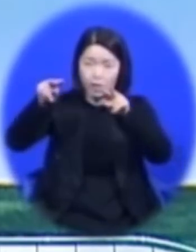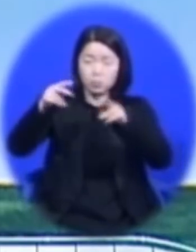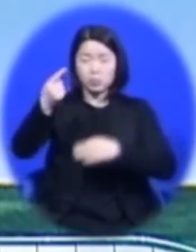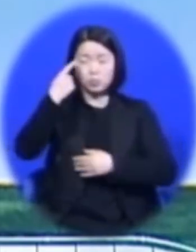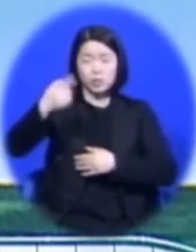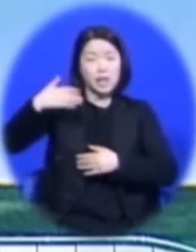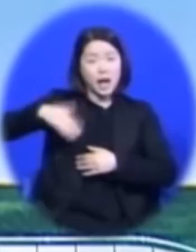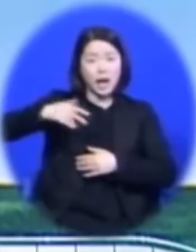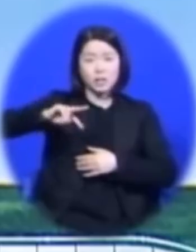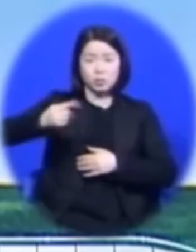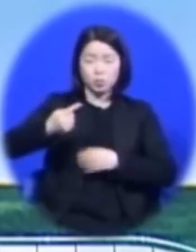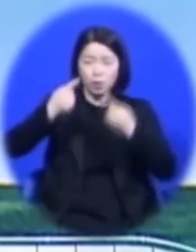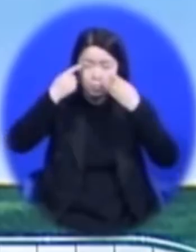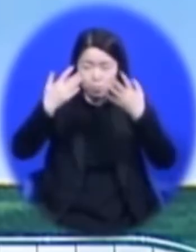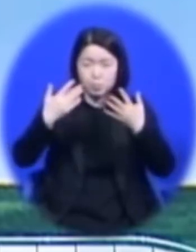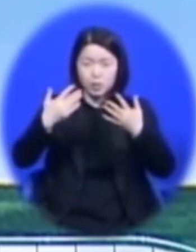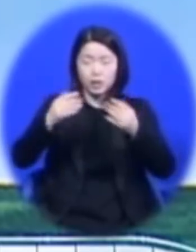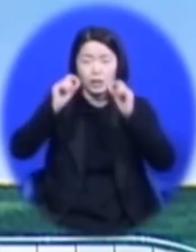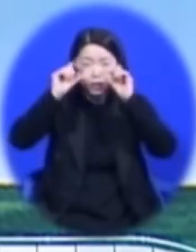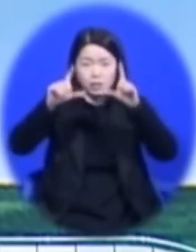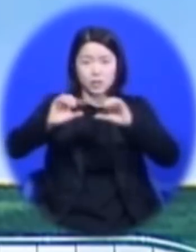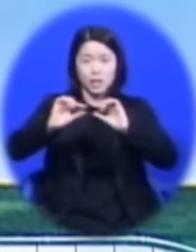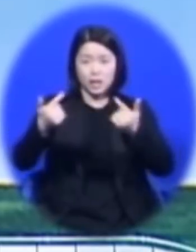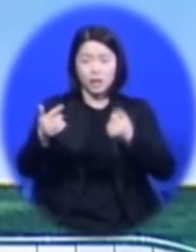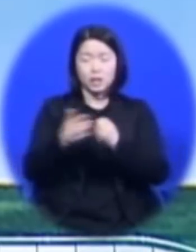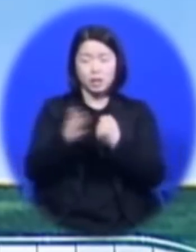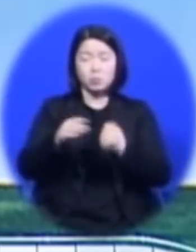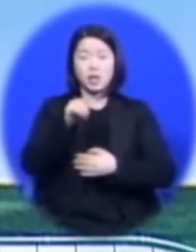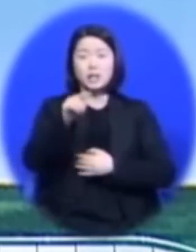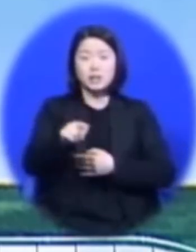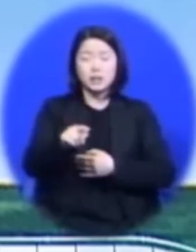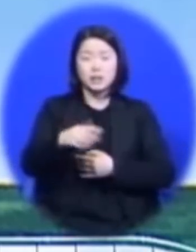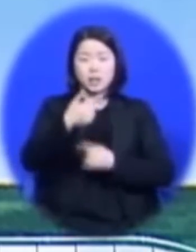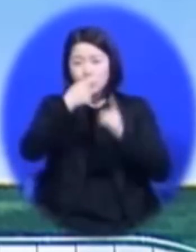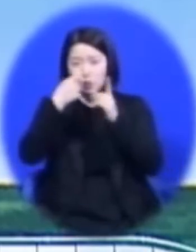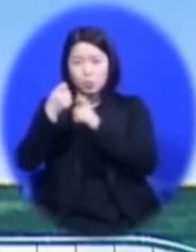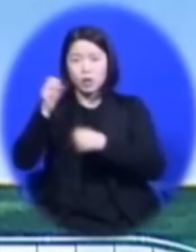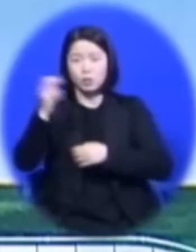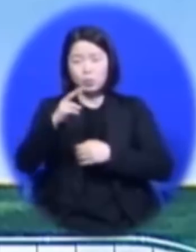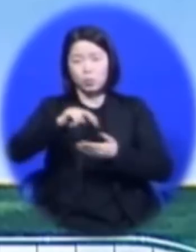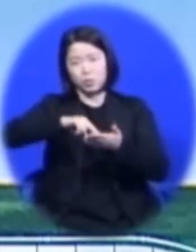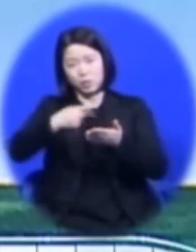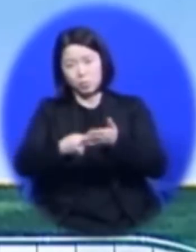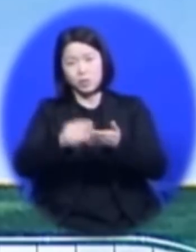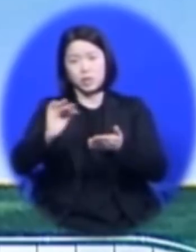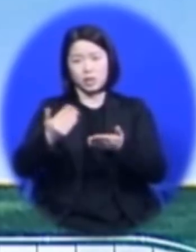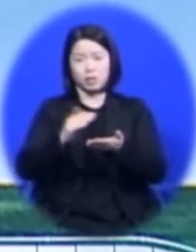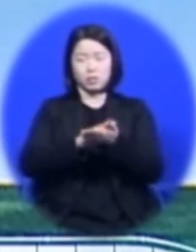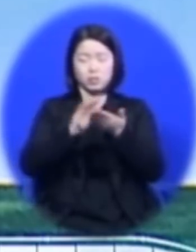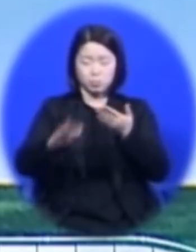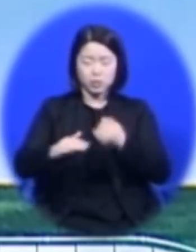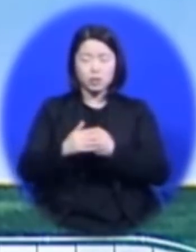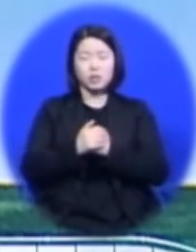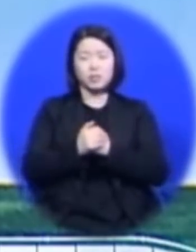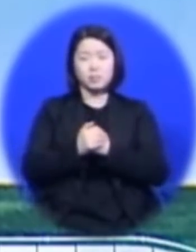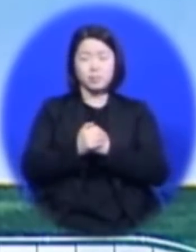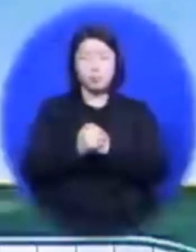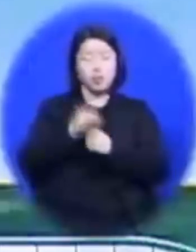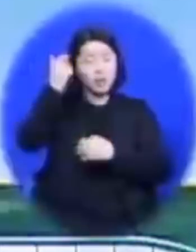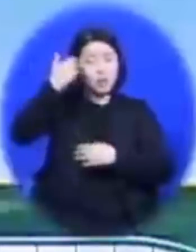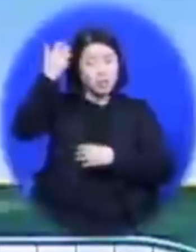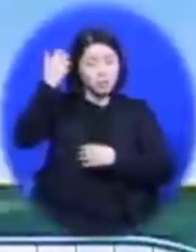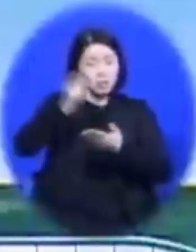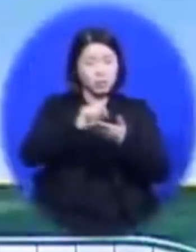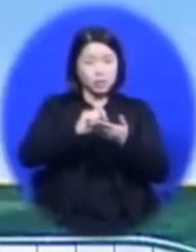아직까지 분쟁이 뜨이지 않았기 때문에 그는 그 유혹에 또 넘어진 거죠 용서